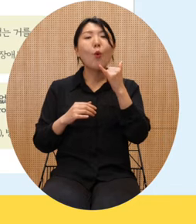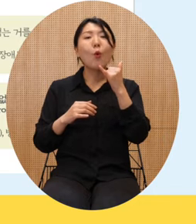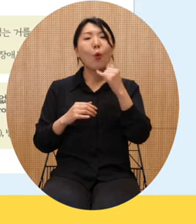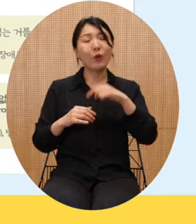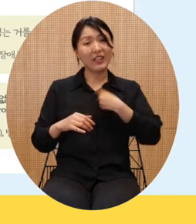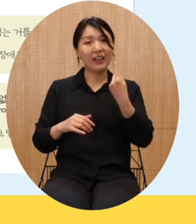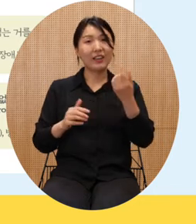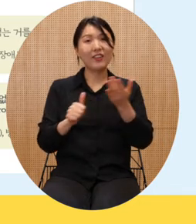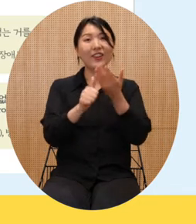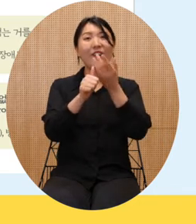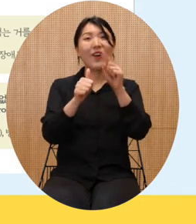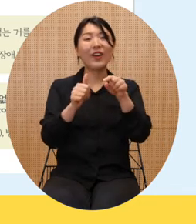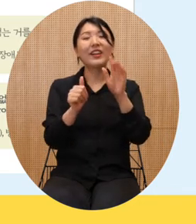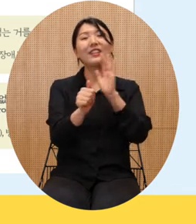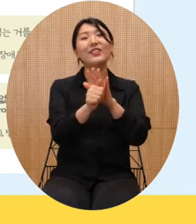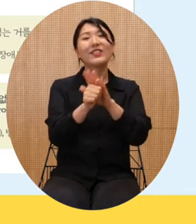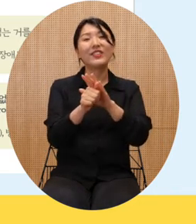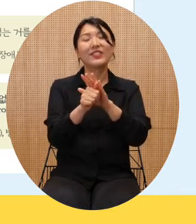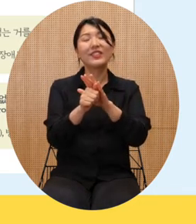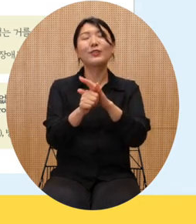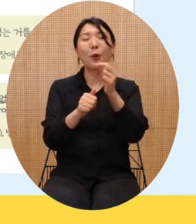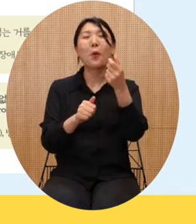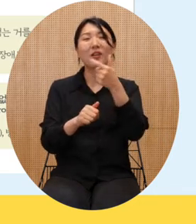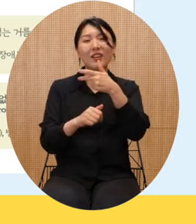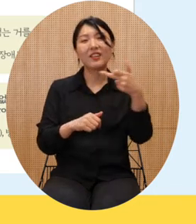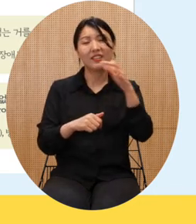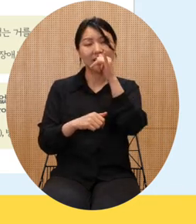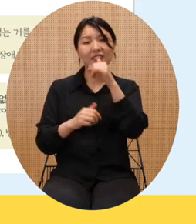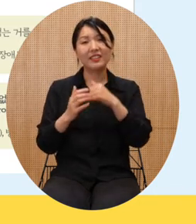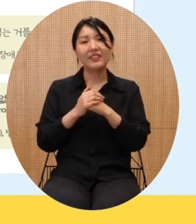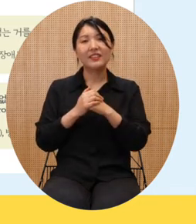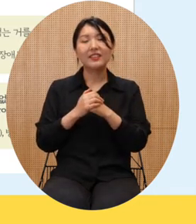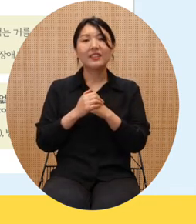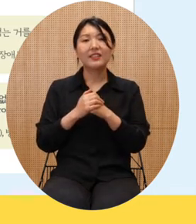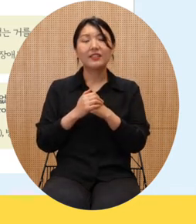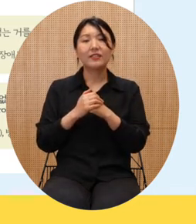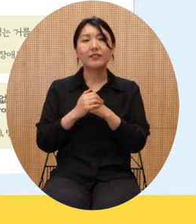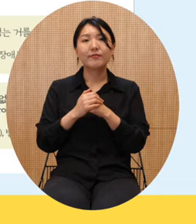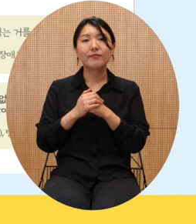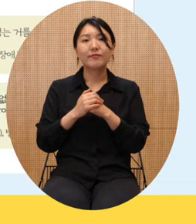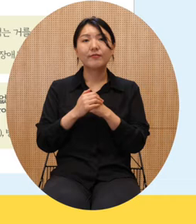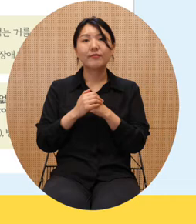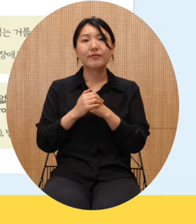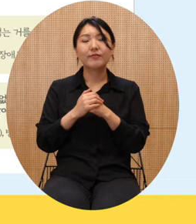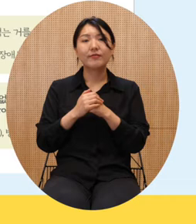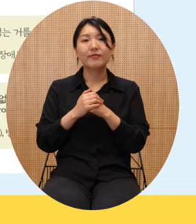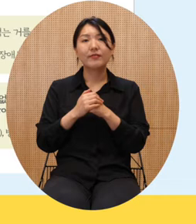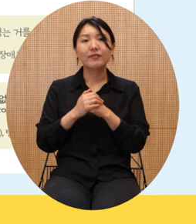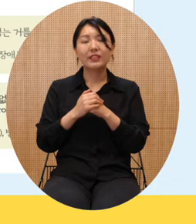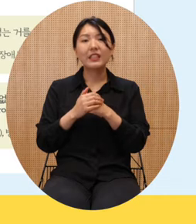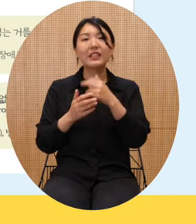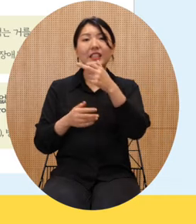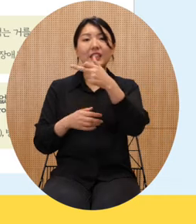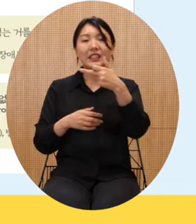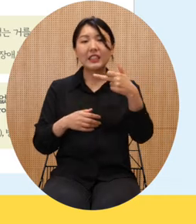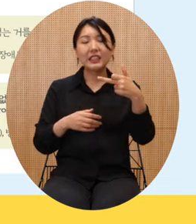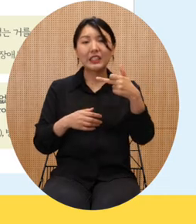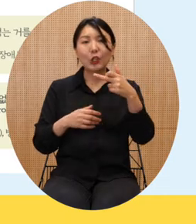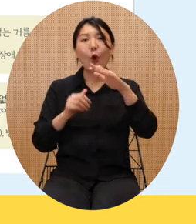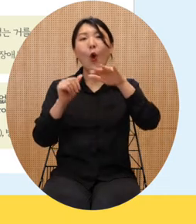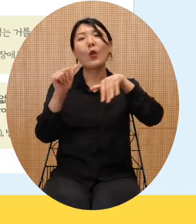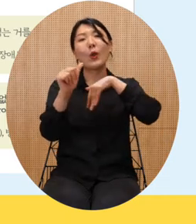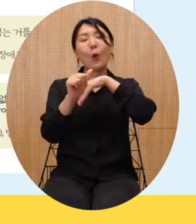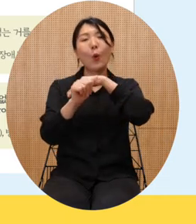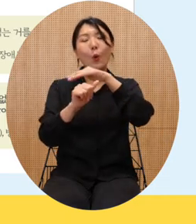계시고 왜냐하면 한부모 가구에 대한 지원이 그나마 부모가 다 있는 경우보다 좀 낫거든요. 뭐 이렇게 반응하시는